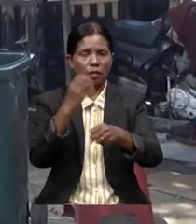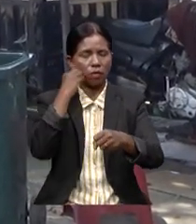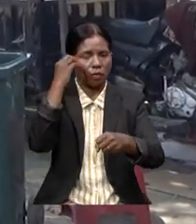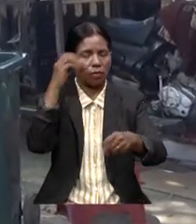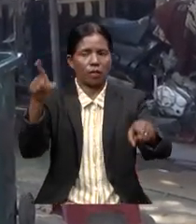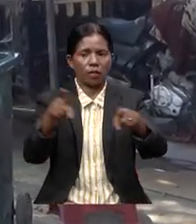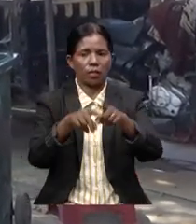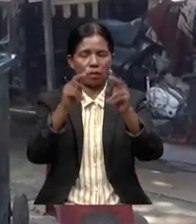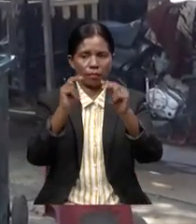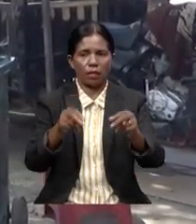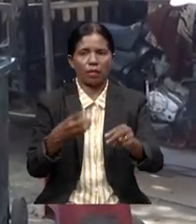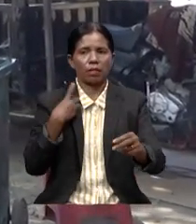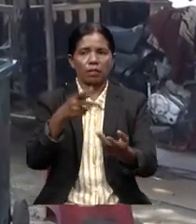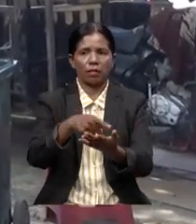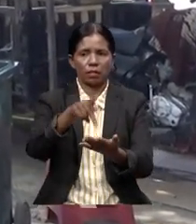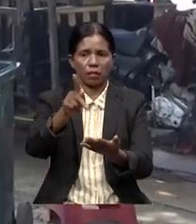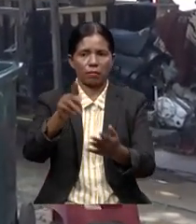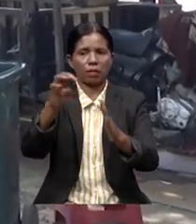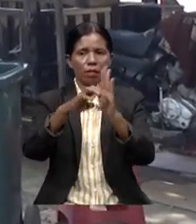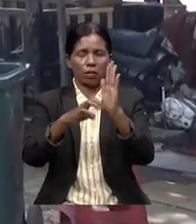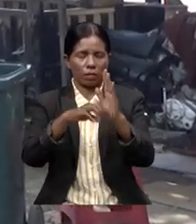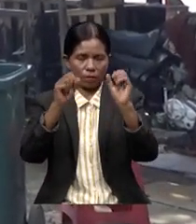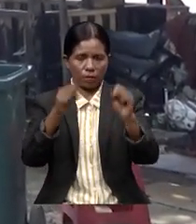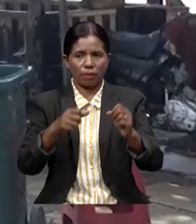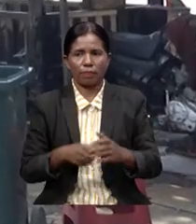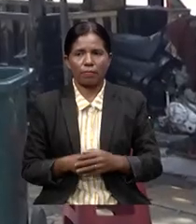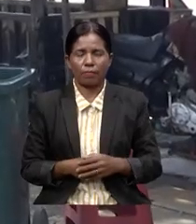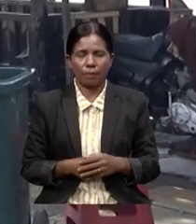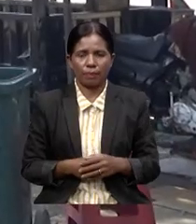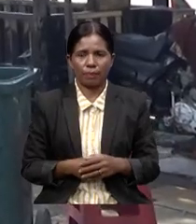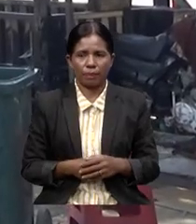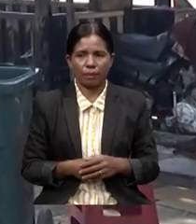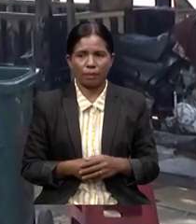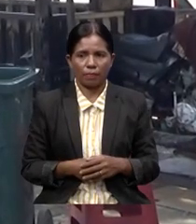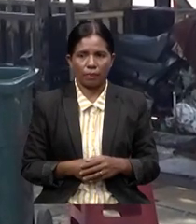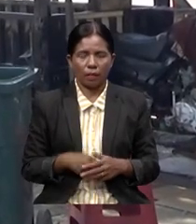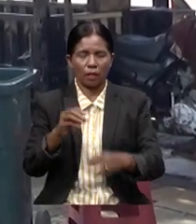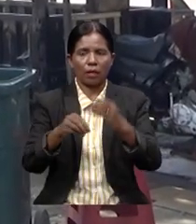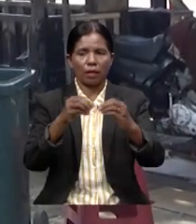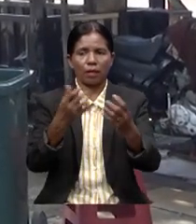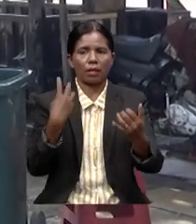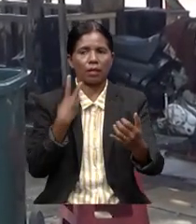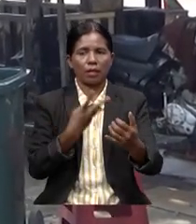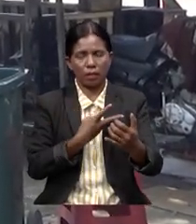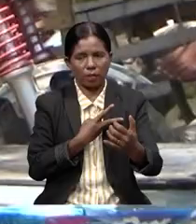Bele ita seluta sama Ustaz Musbe. Dan signifika kata kita